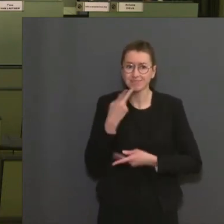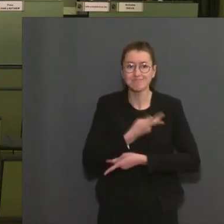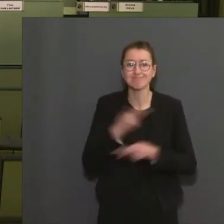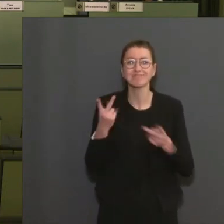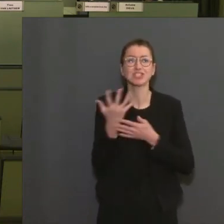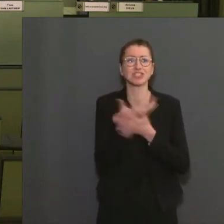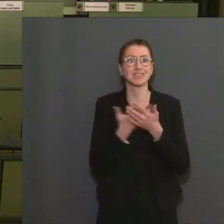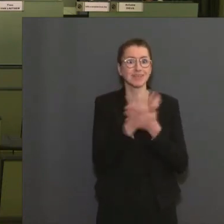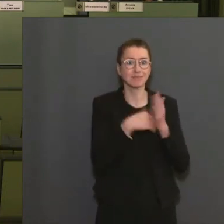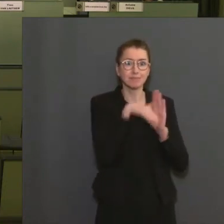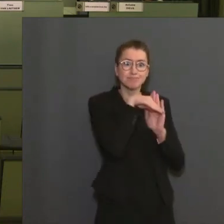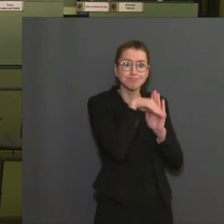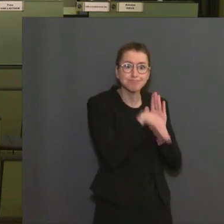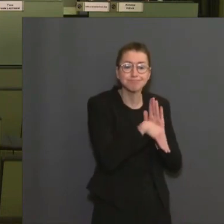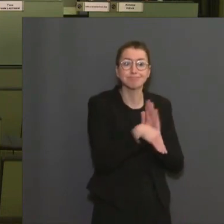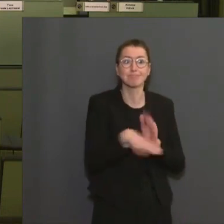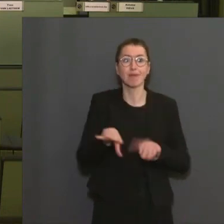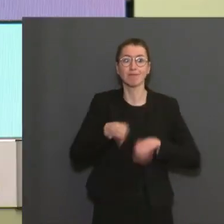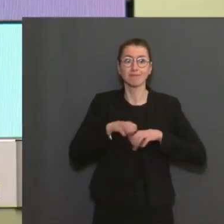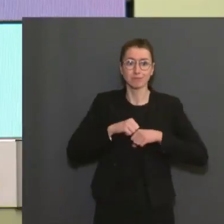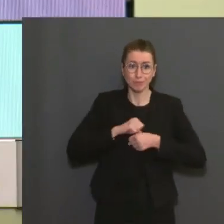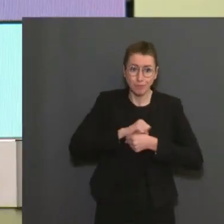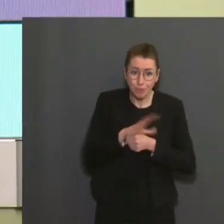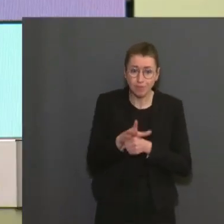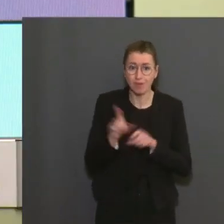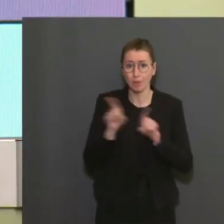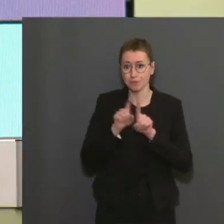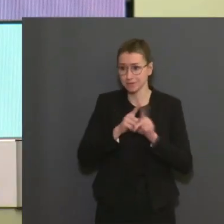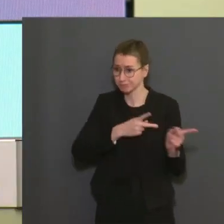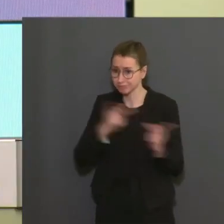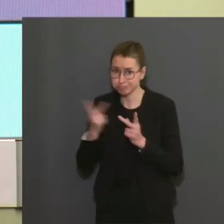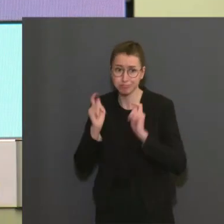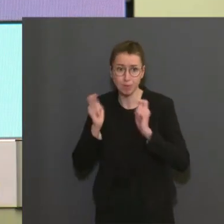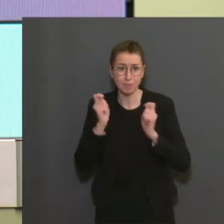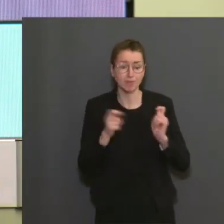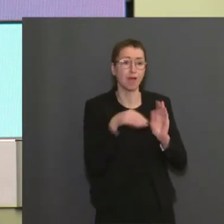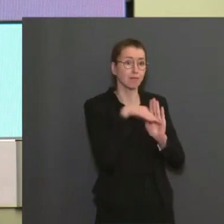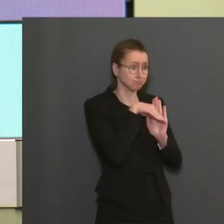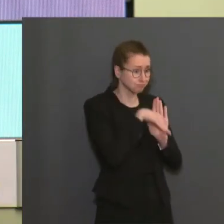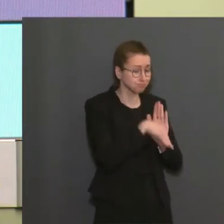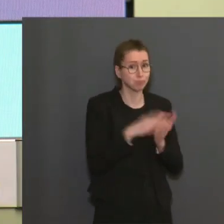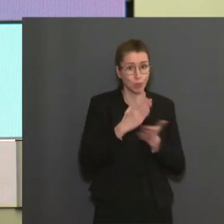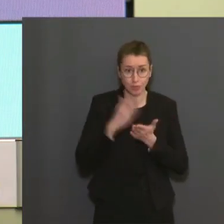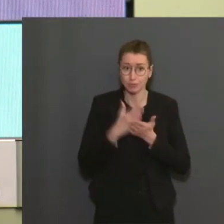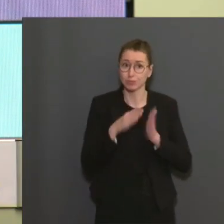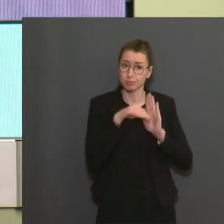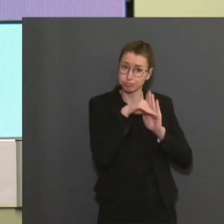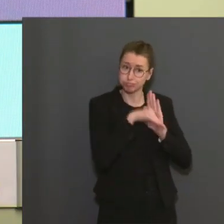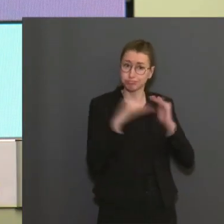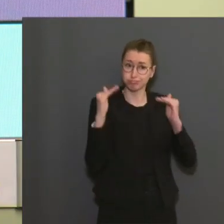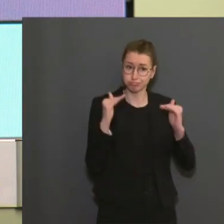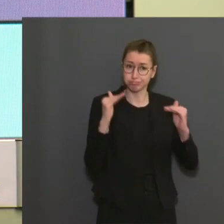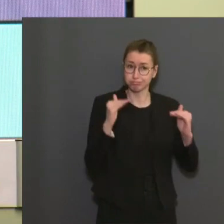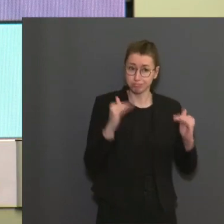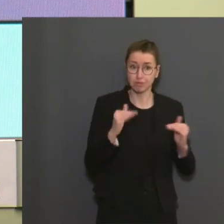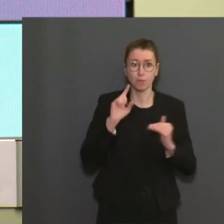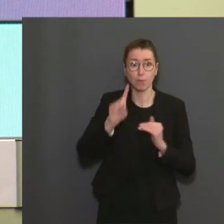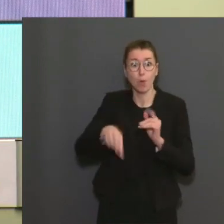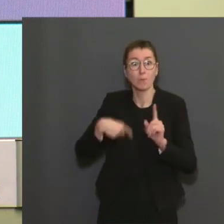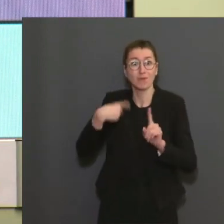les hospitalisations, se poursuit. Et pour la première fois, nous voyons un plafonnement des chiffres en soins